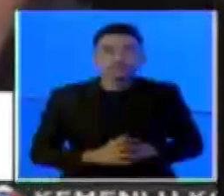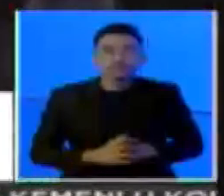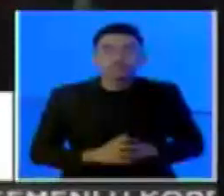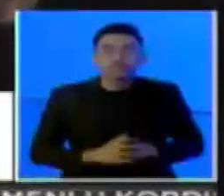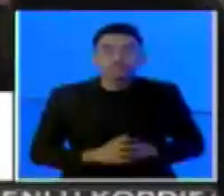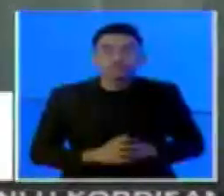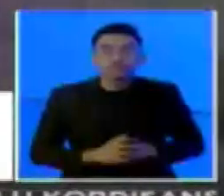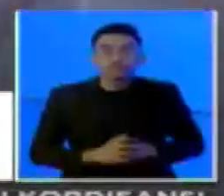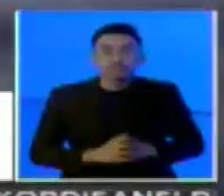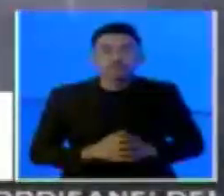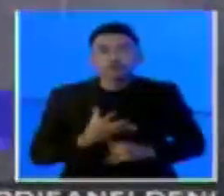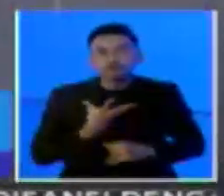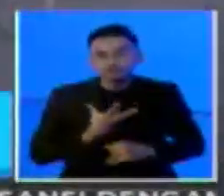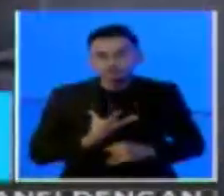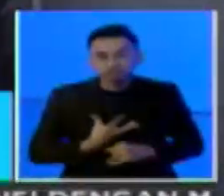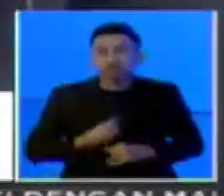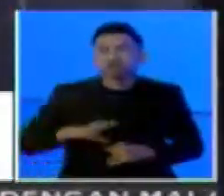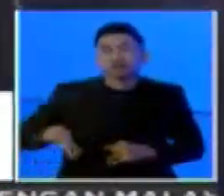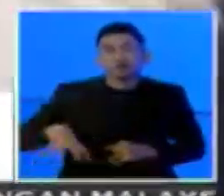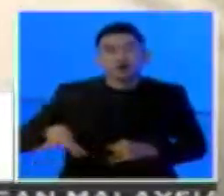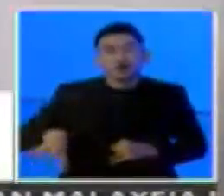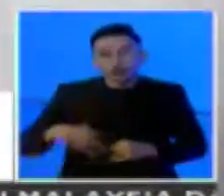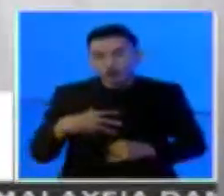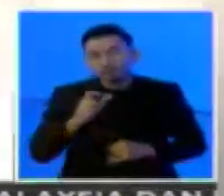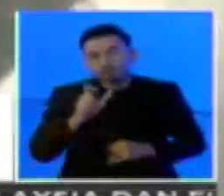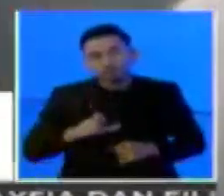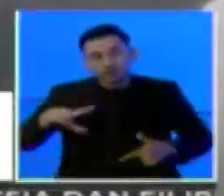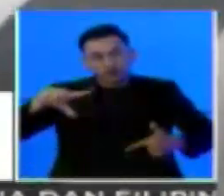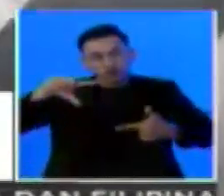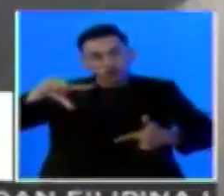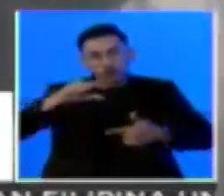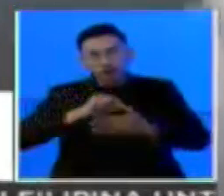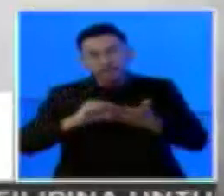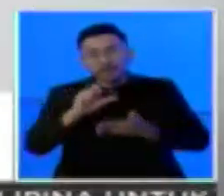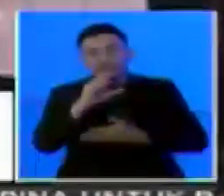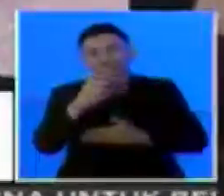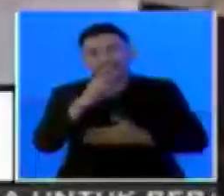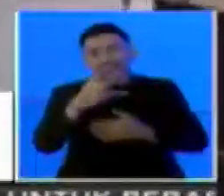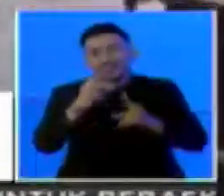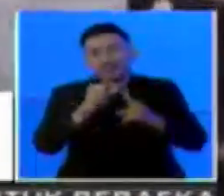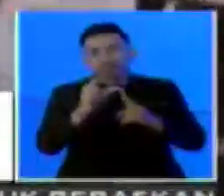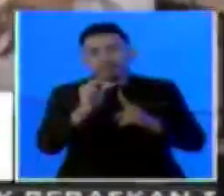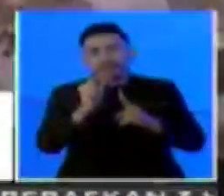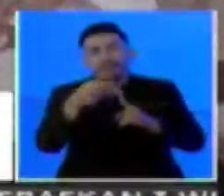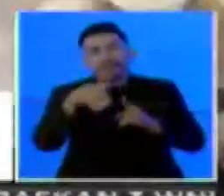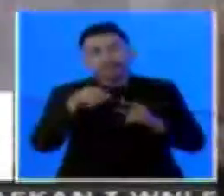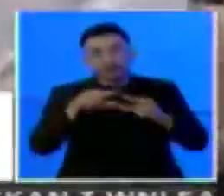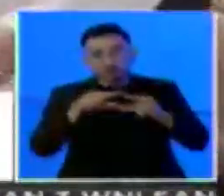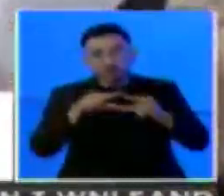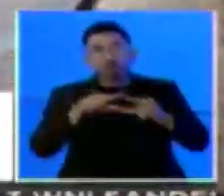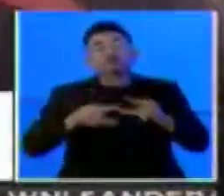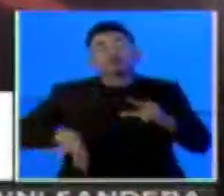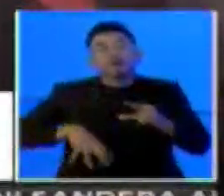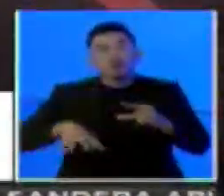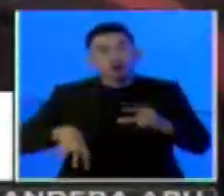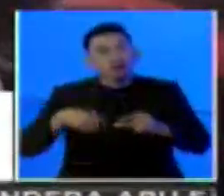Duka masih meliputi keluarga almarhum pesinetron Cecep Reza. Keluarga masih tak percaya pemain bom-bom dalam sinetron